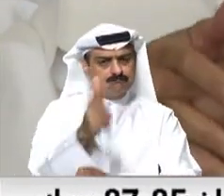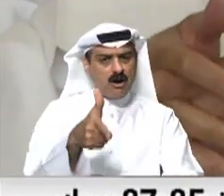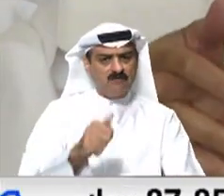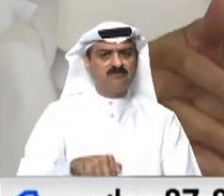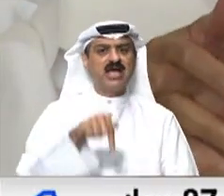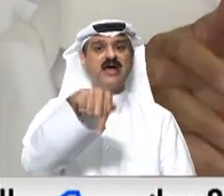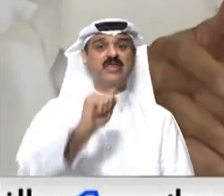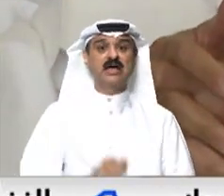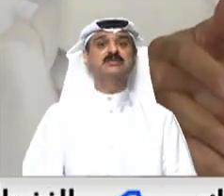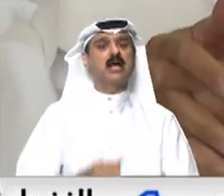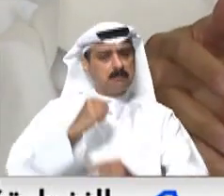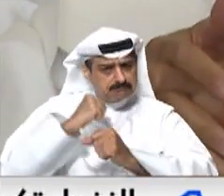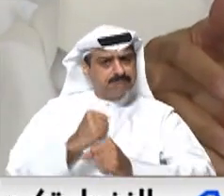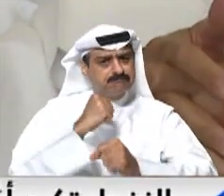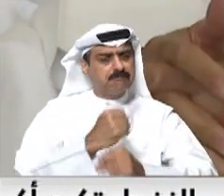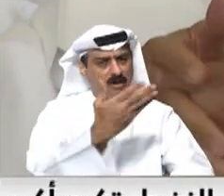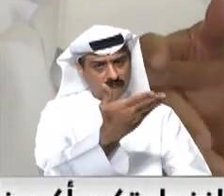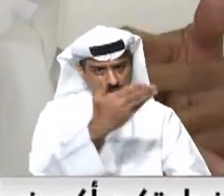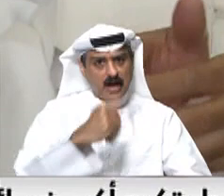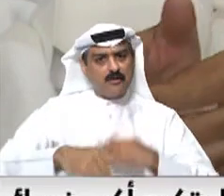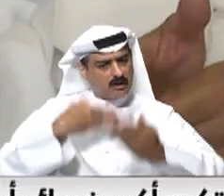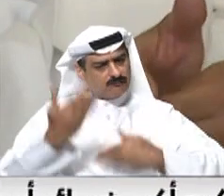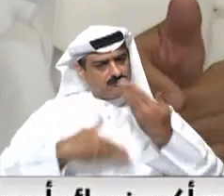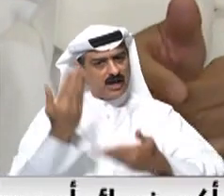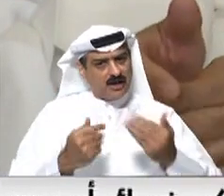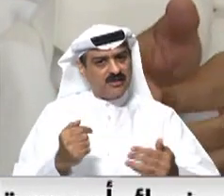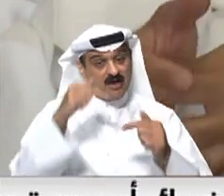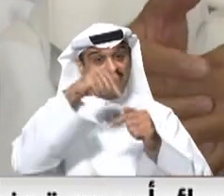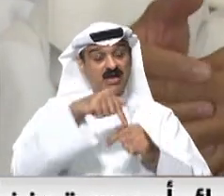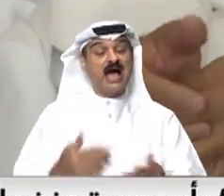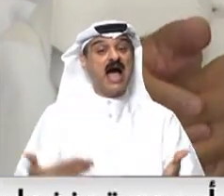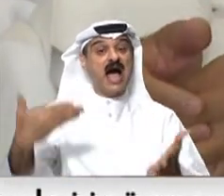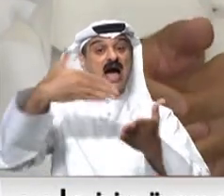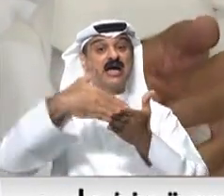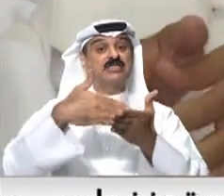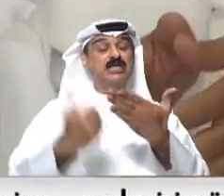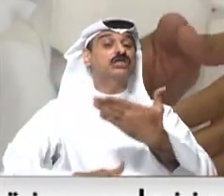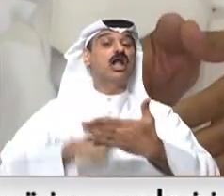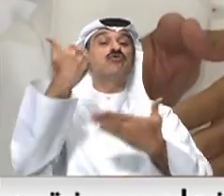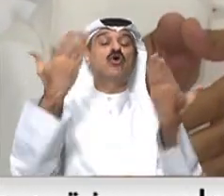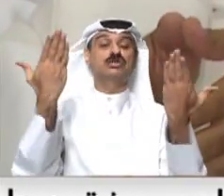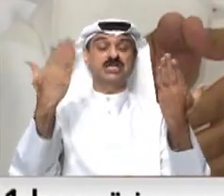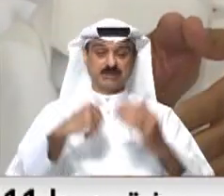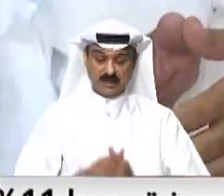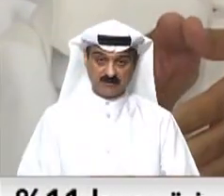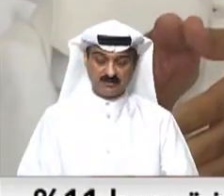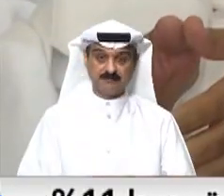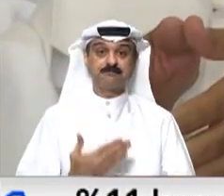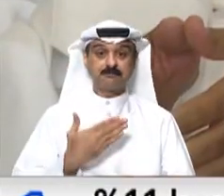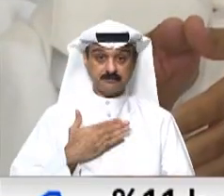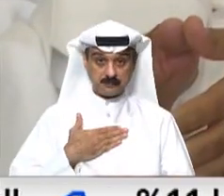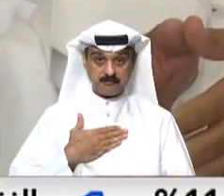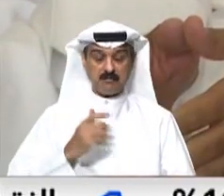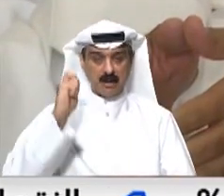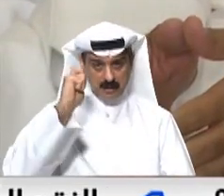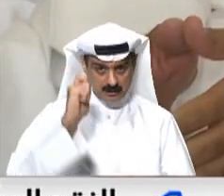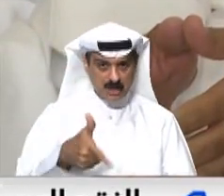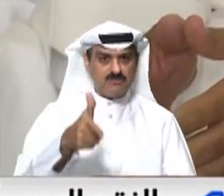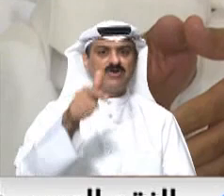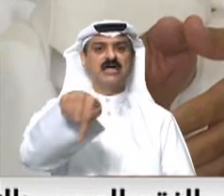بس المثابرة والتشجيع والوصول للمنصات إن شاء الله للتتويج. كل الإمكانيات مسخرة لكم بإذن